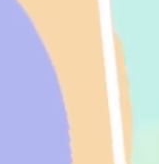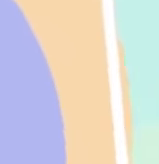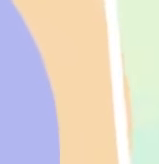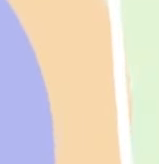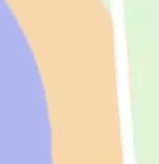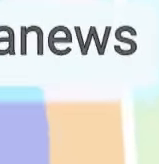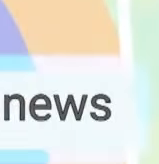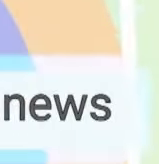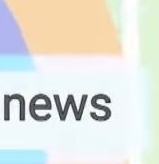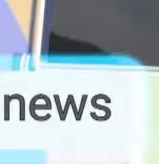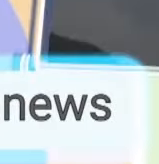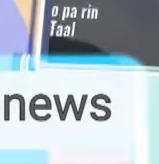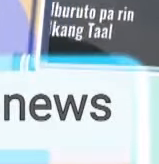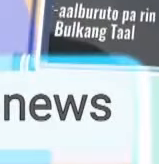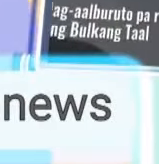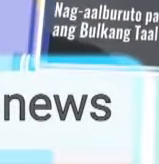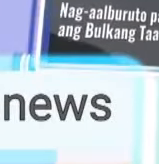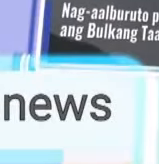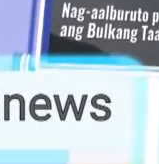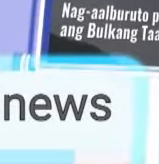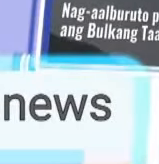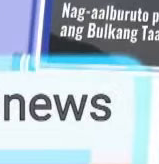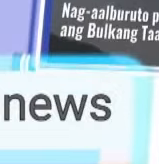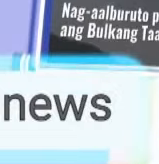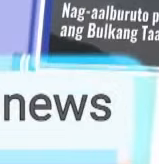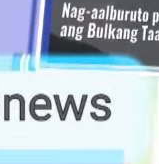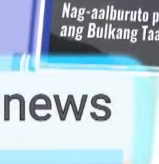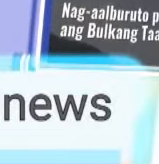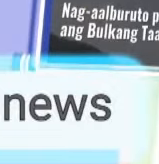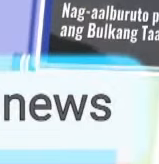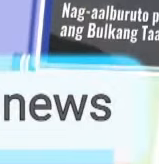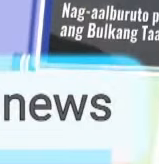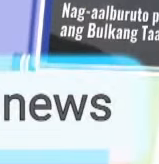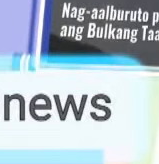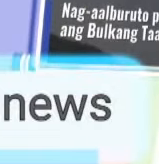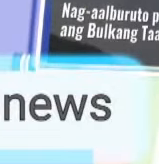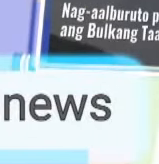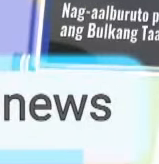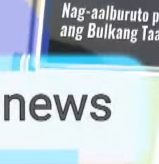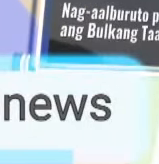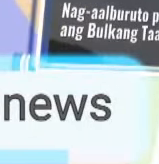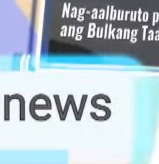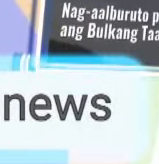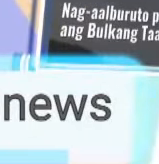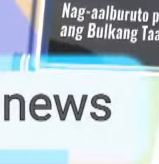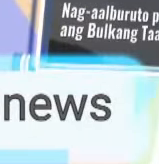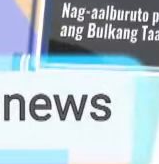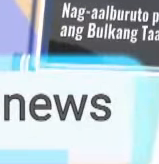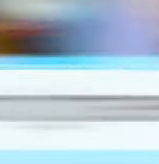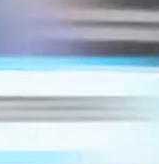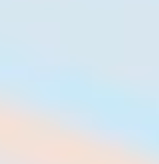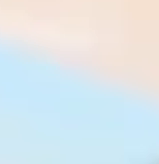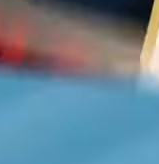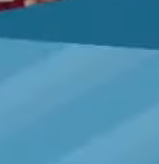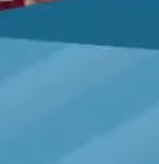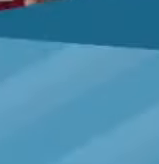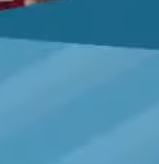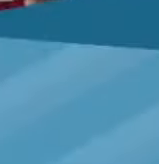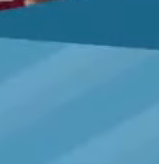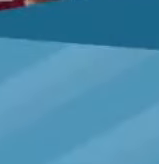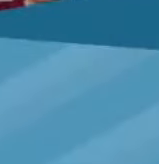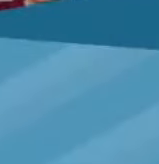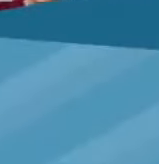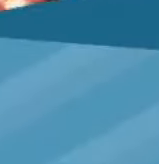News YouTube channel and watch our digital first and digital exclusive videos for free.